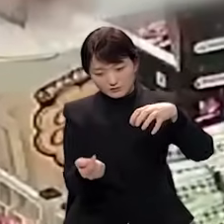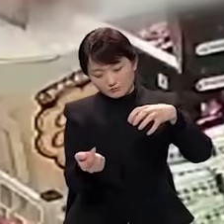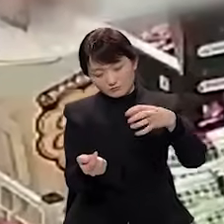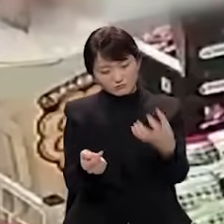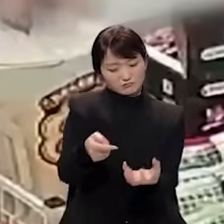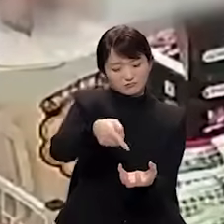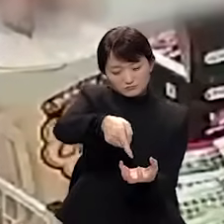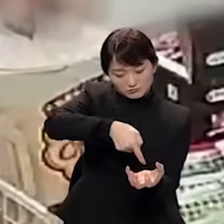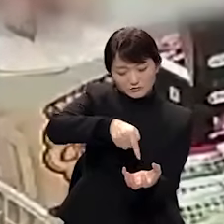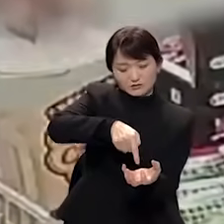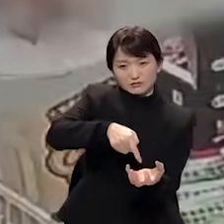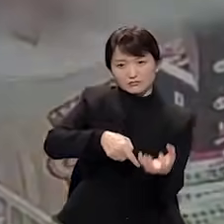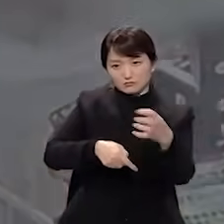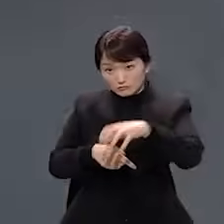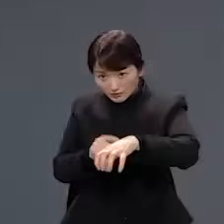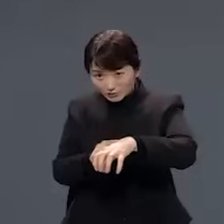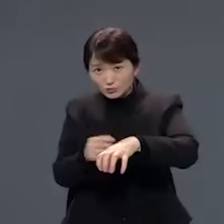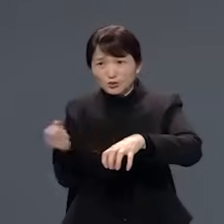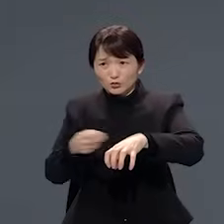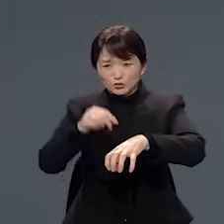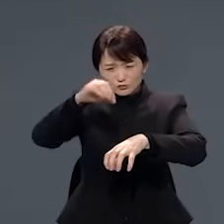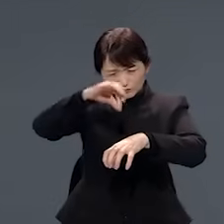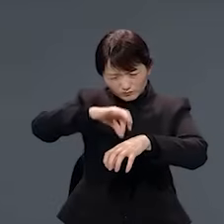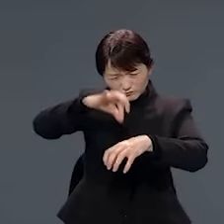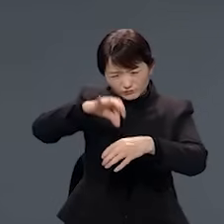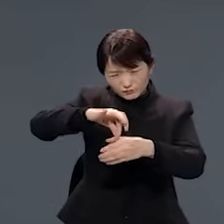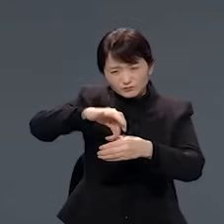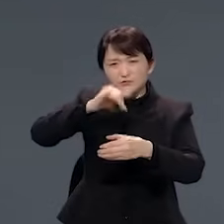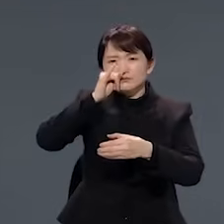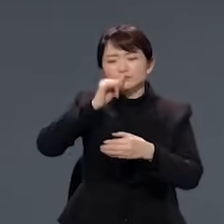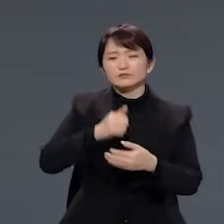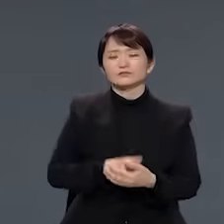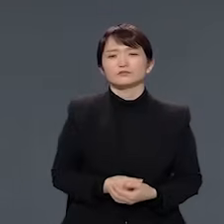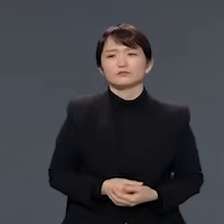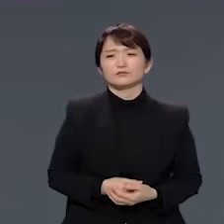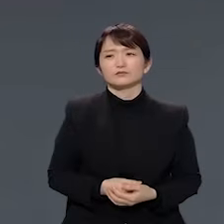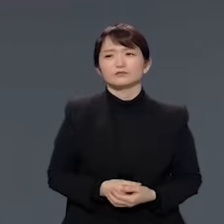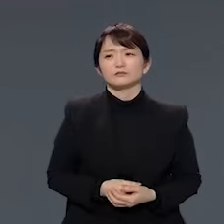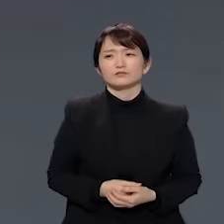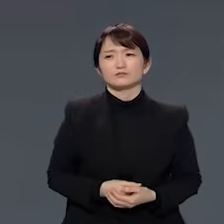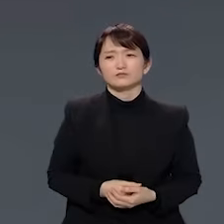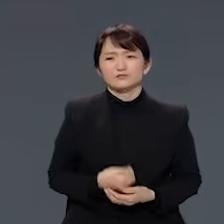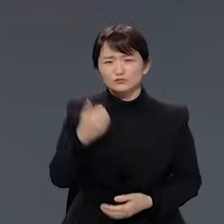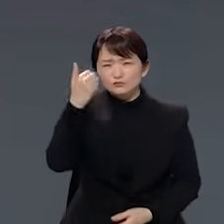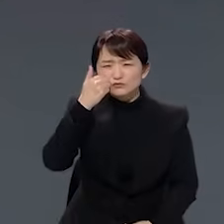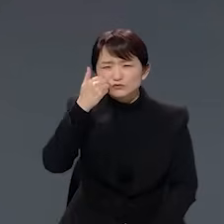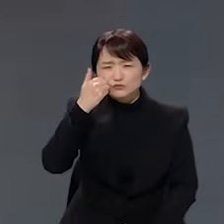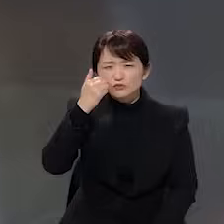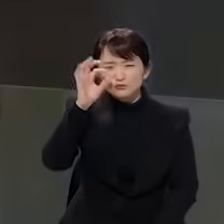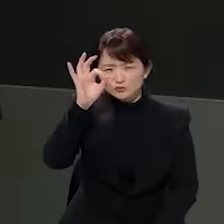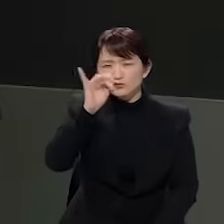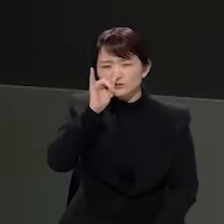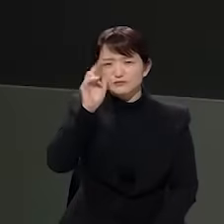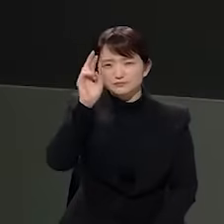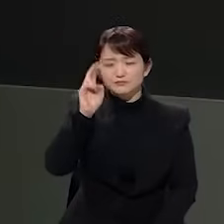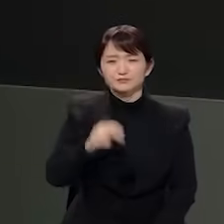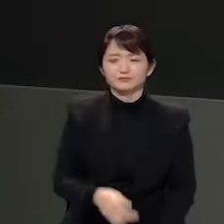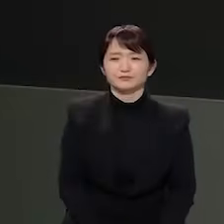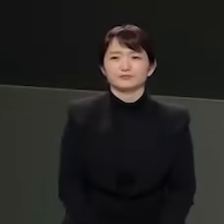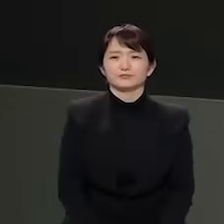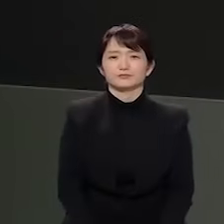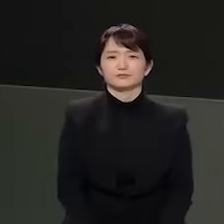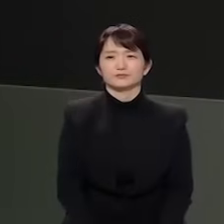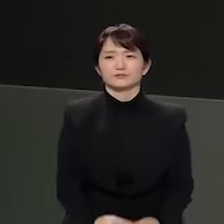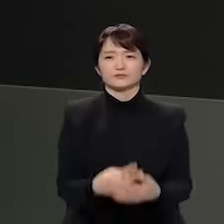또을 수도 있잖아요 저거 너무 황당한 짓을 한 겁니다 하 얼핏 좀 보이는 거 같아요 얼굴이 자 다음